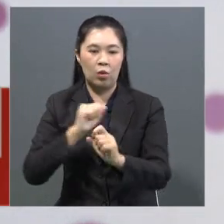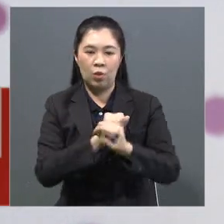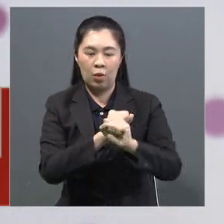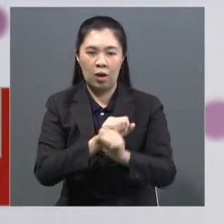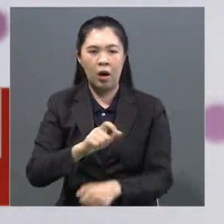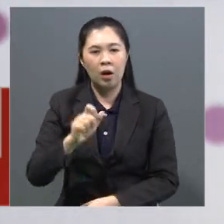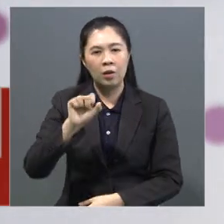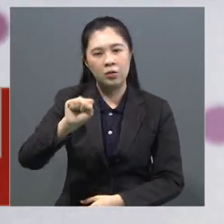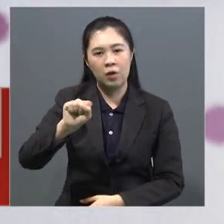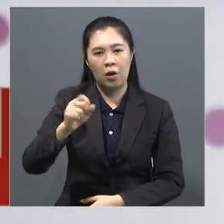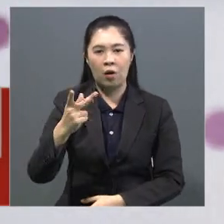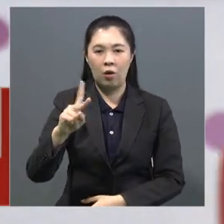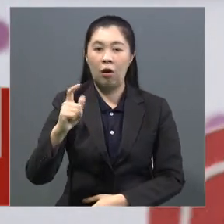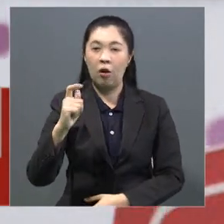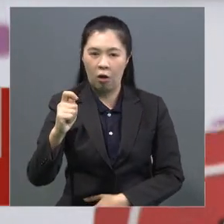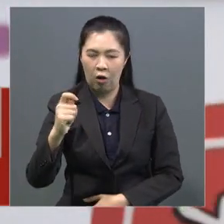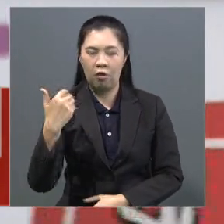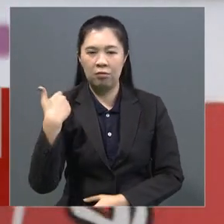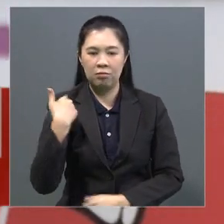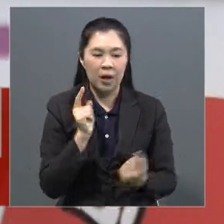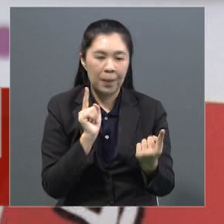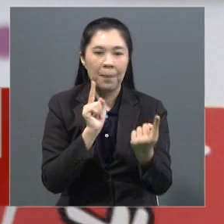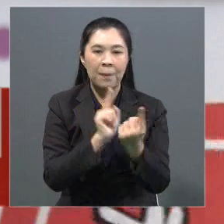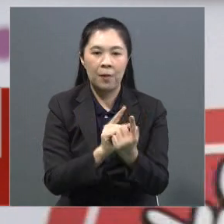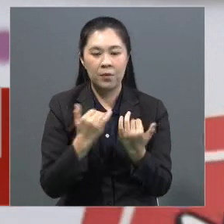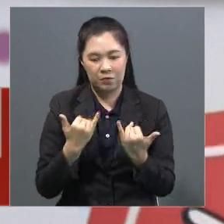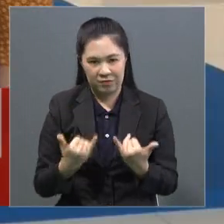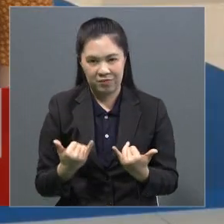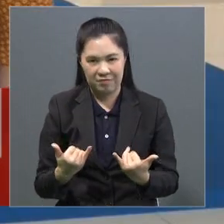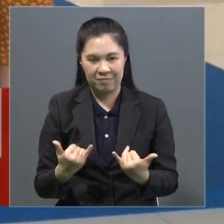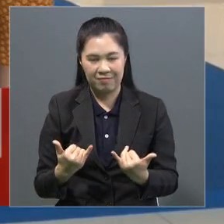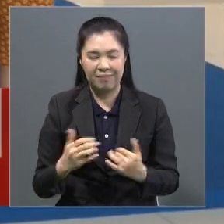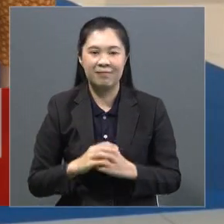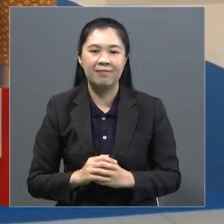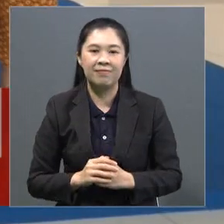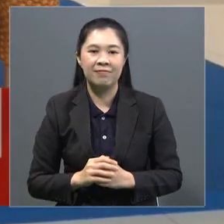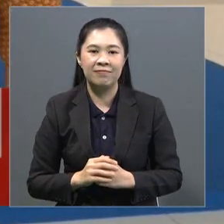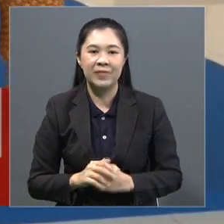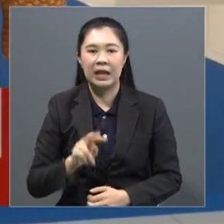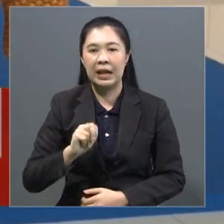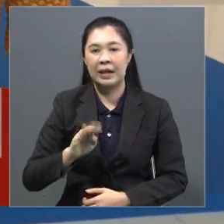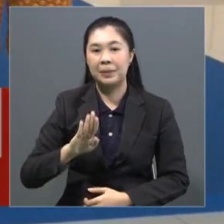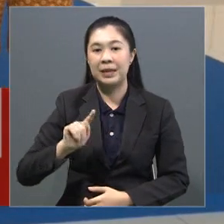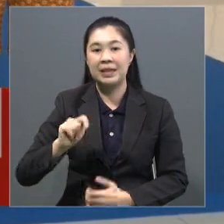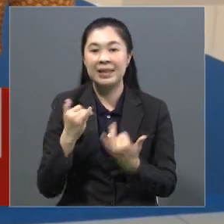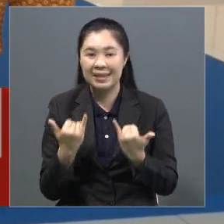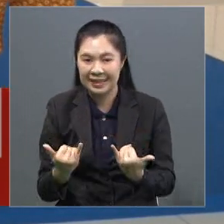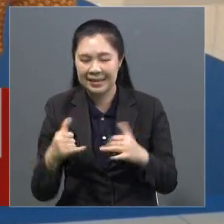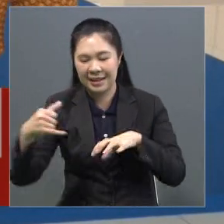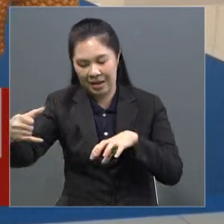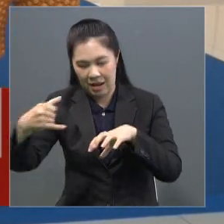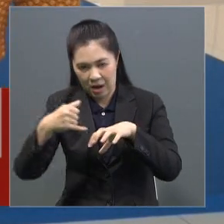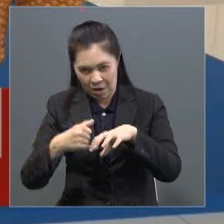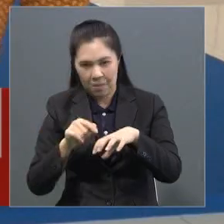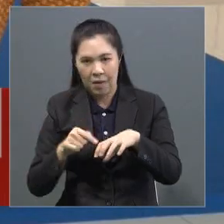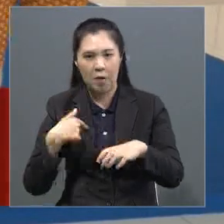สคอเขาเดินทางพบสื่อมวลชนแล้วก็มาที่สถานีวิทยุโทรทัศน์แห่งประเทศไทยหรือว่า NBTของเราด้วยนะครับเพื่อขอให้